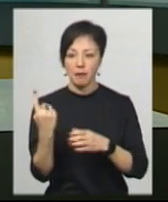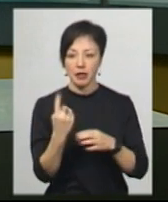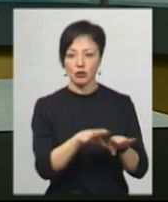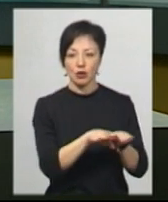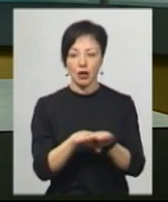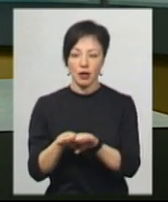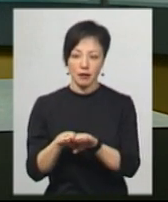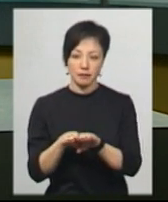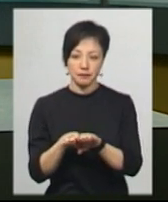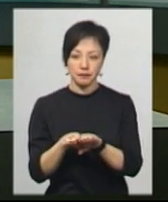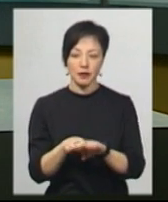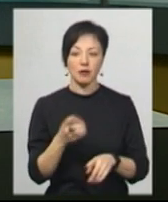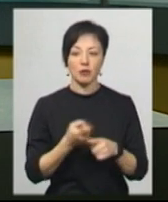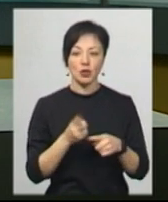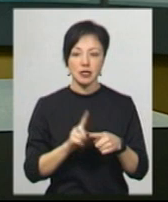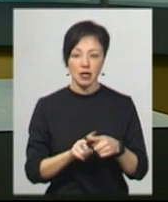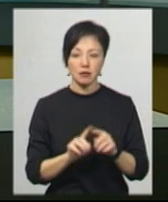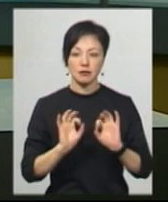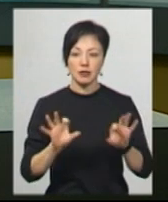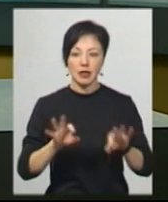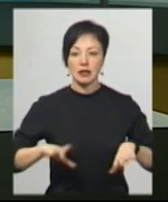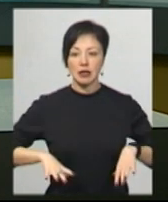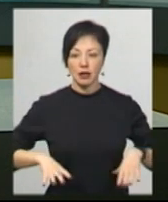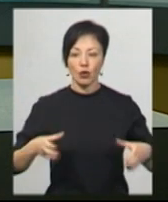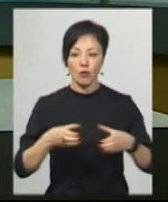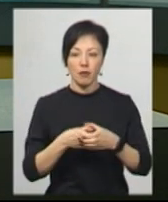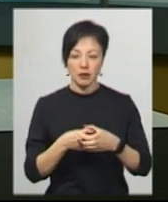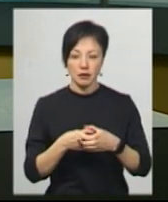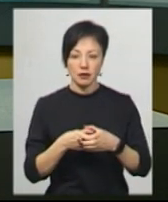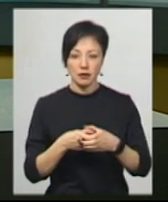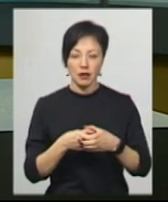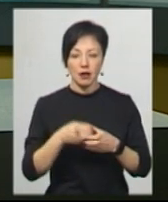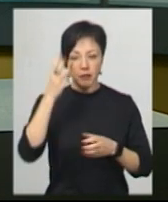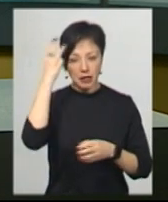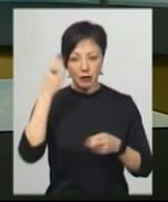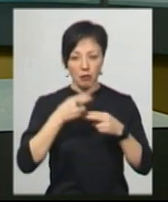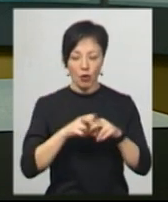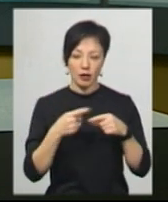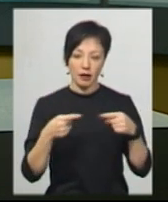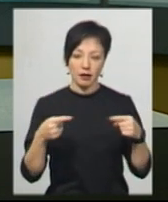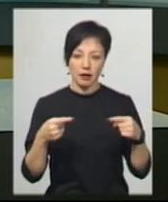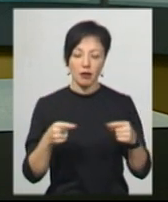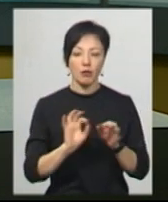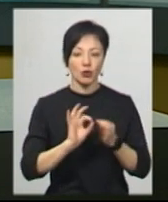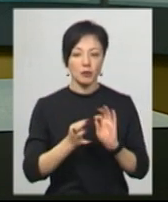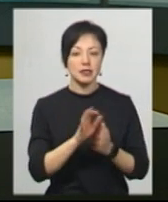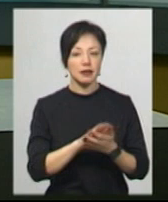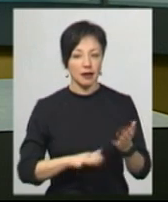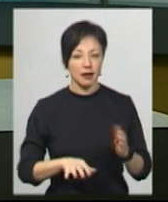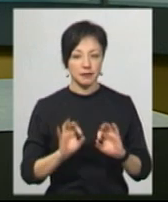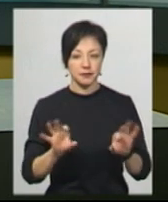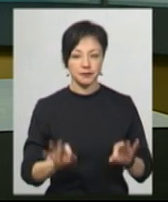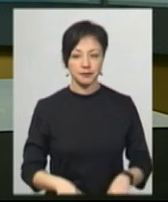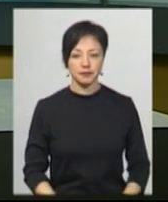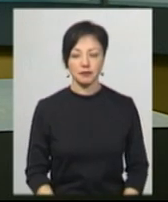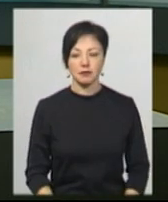в обласному центрі. Про це Суспільному сказала тренерка команди БК «Хмельницька політехніка» Анна Шликова. Подробиці далі у сюжеті